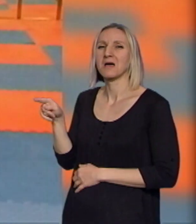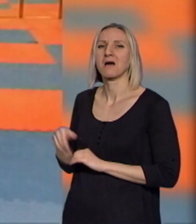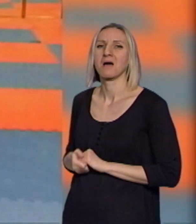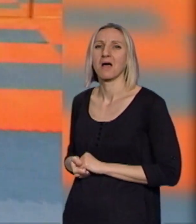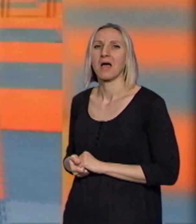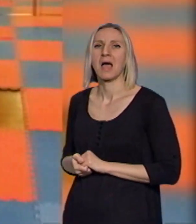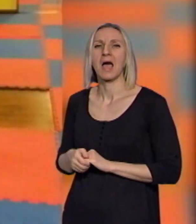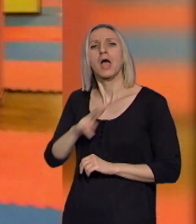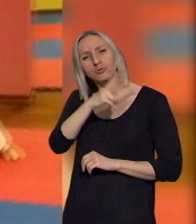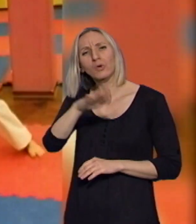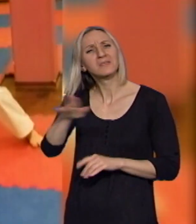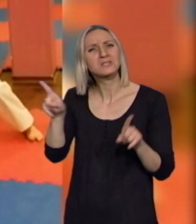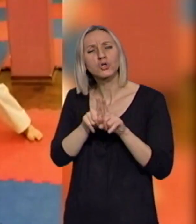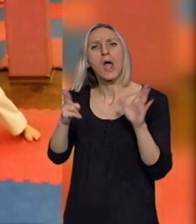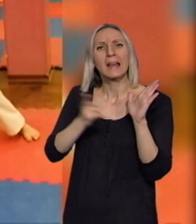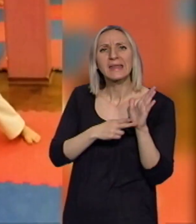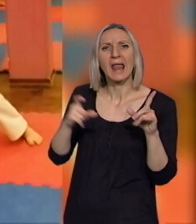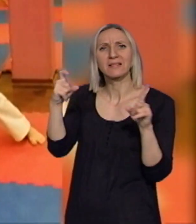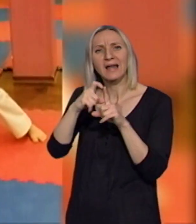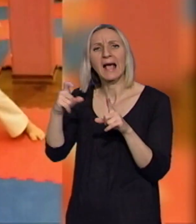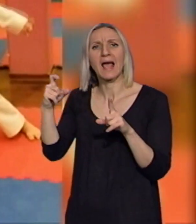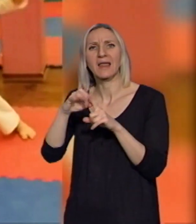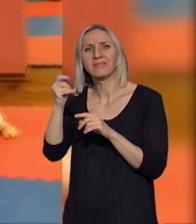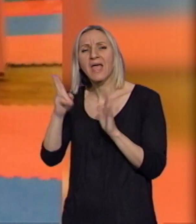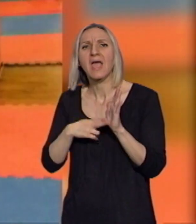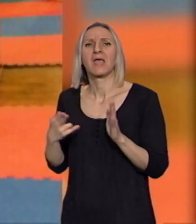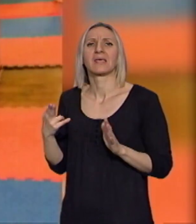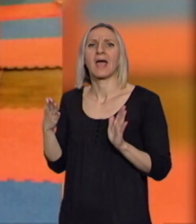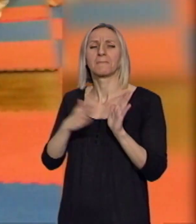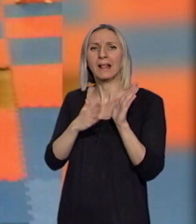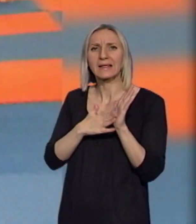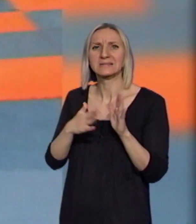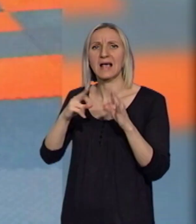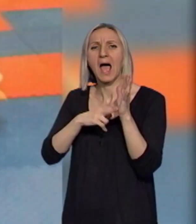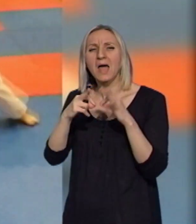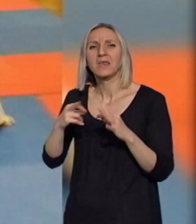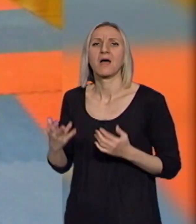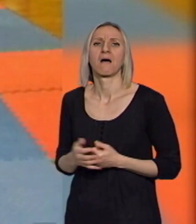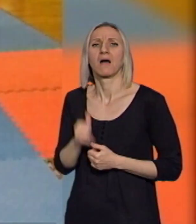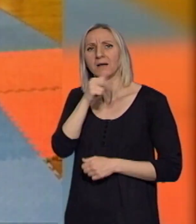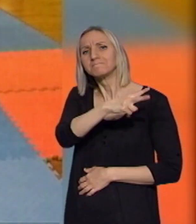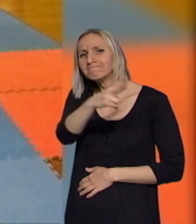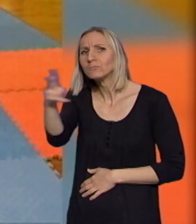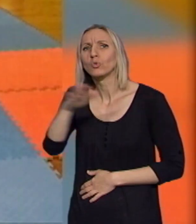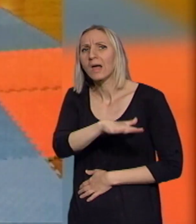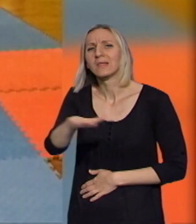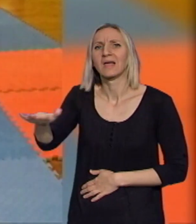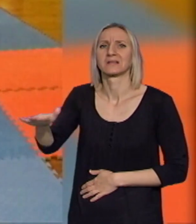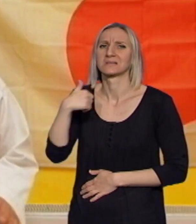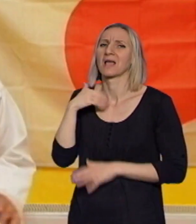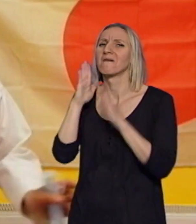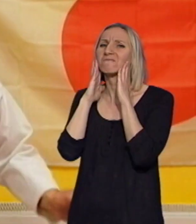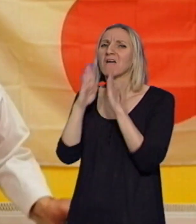Nina, Dragana, Dejan, Milica, Ana i tako dalje, ja verujem da će